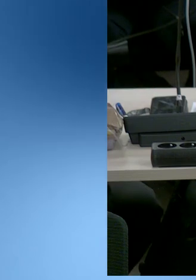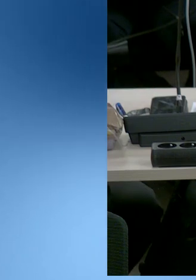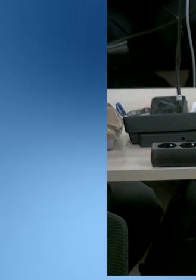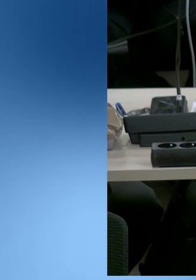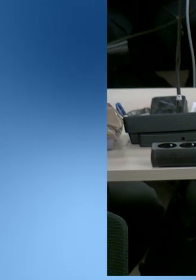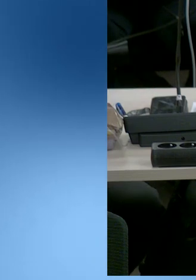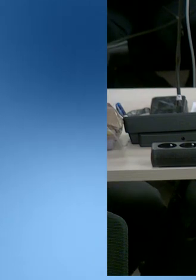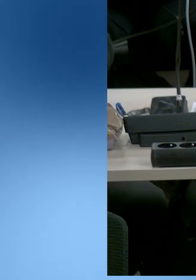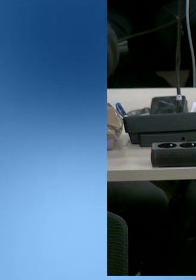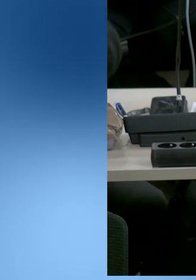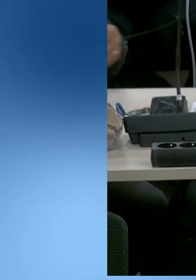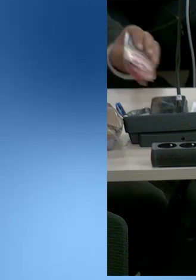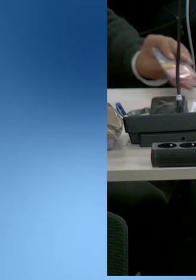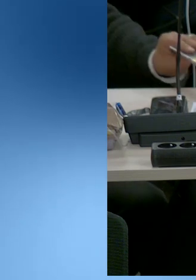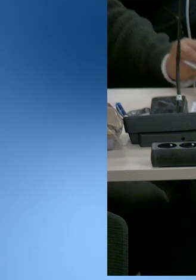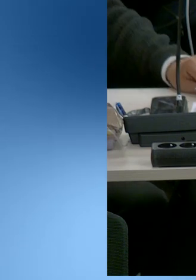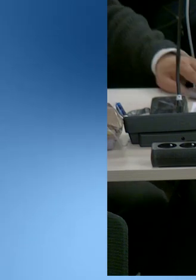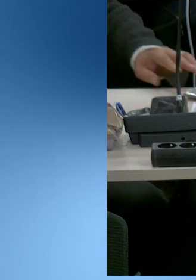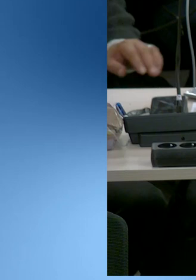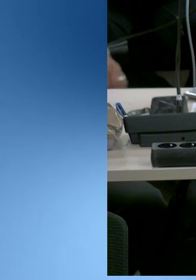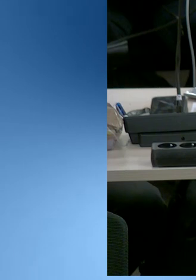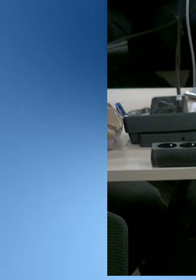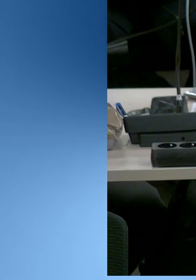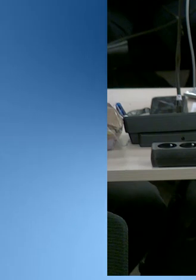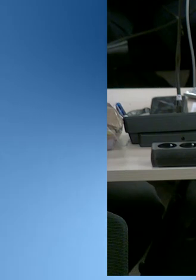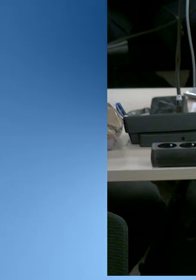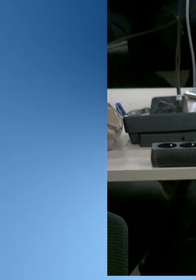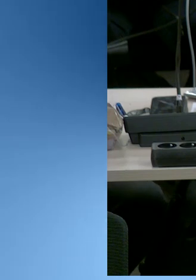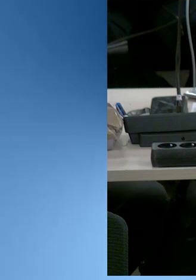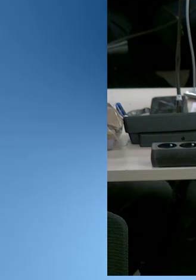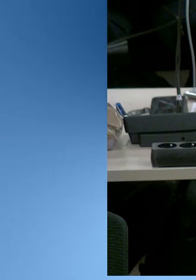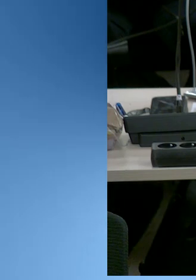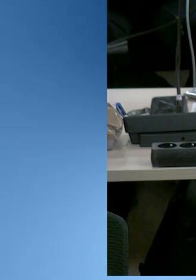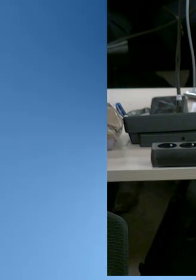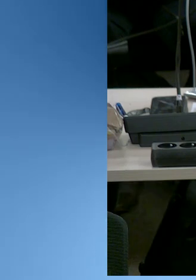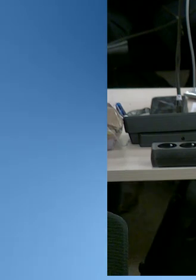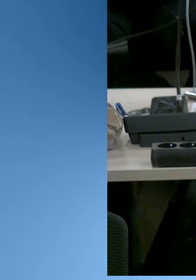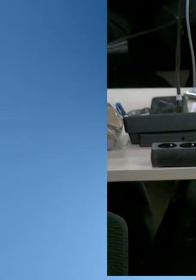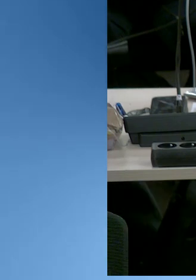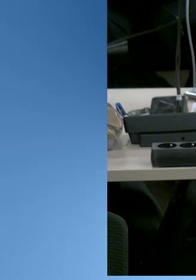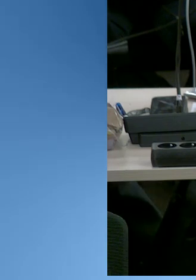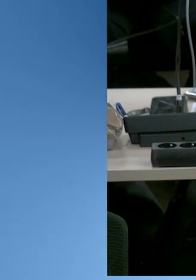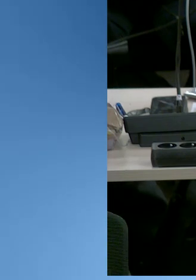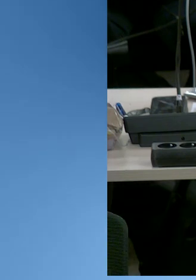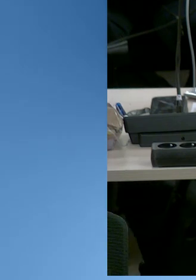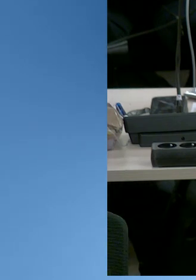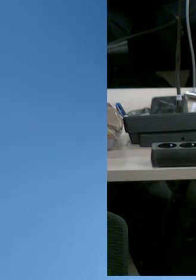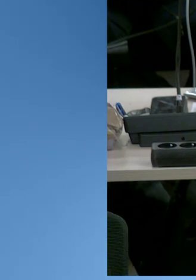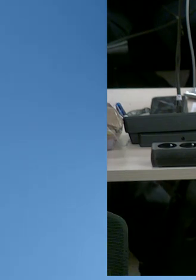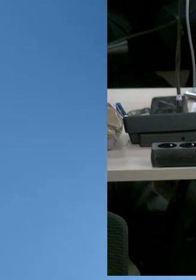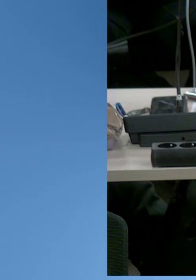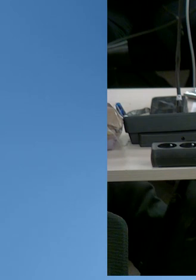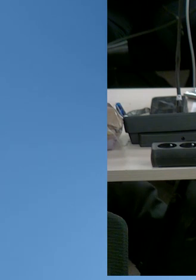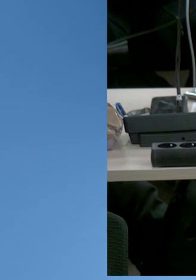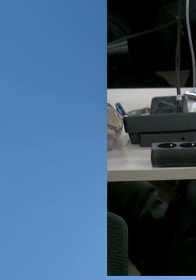l'état des comptes entre entre cette période disons que 2013 2014 et 2020 pour essayer de de de de de regarder par